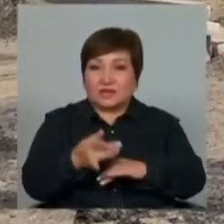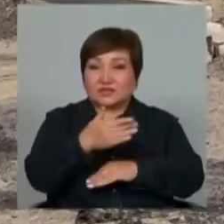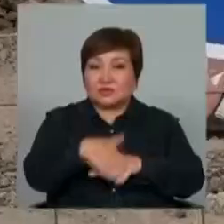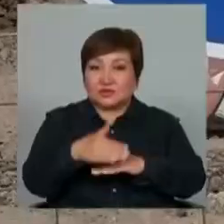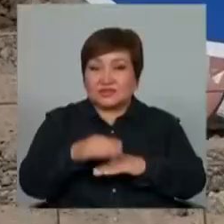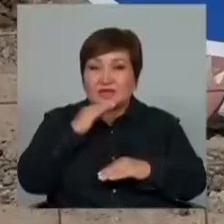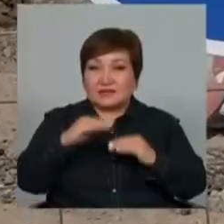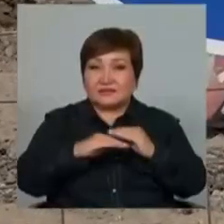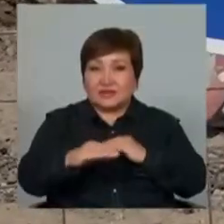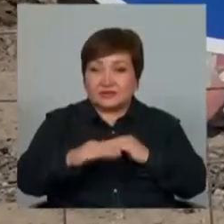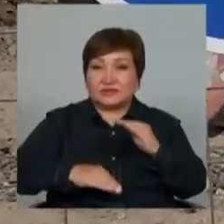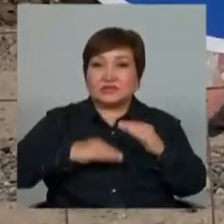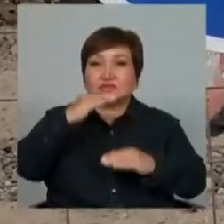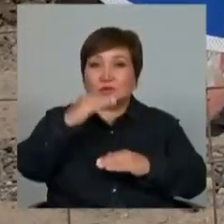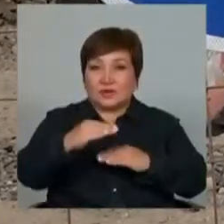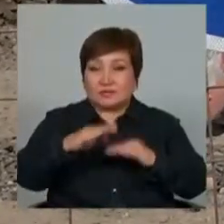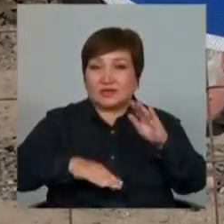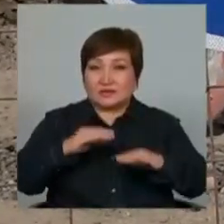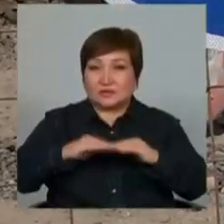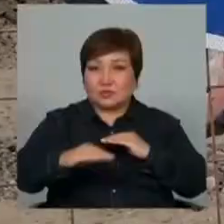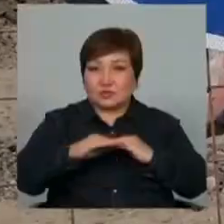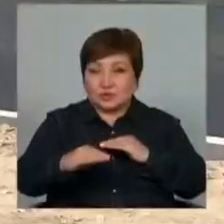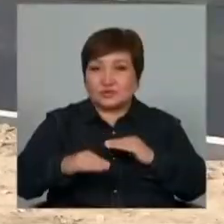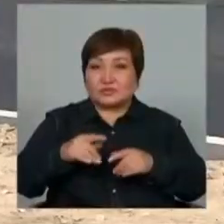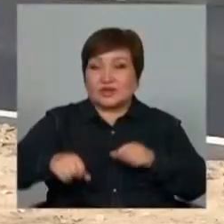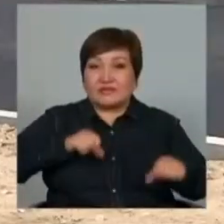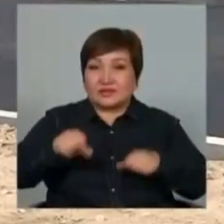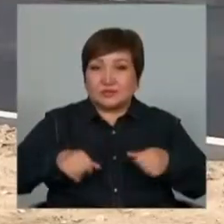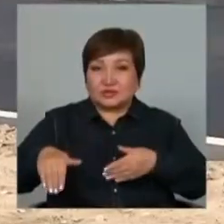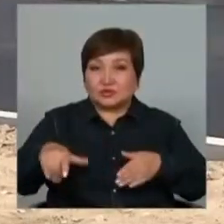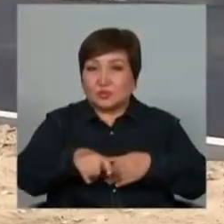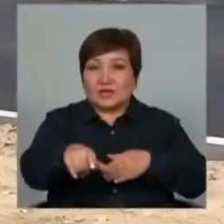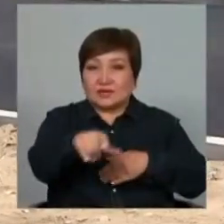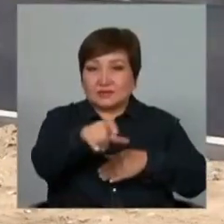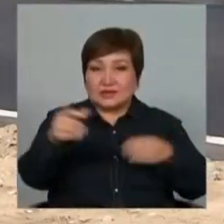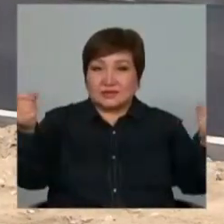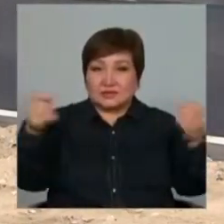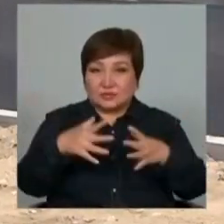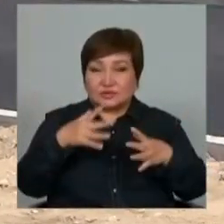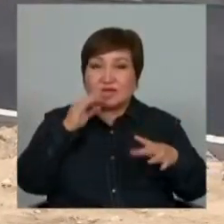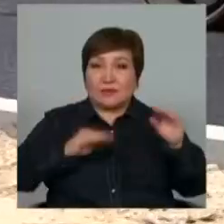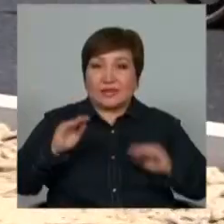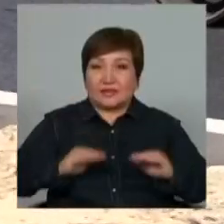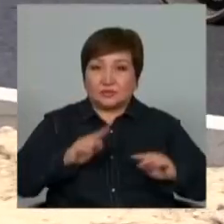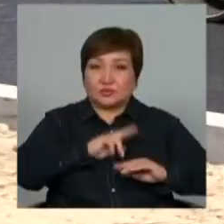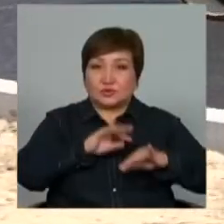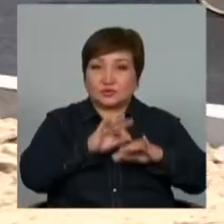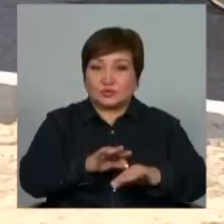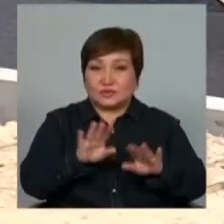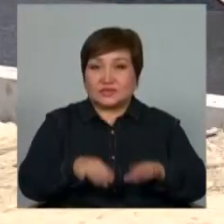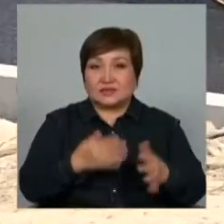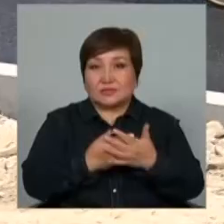асфальттың жоғарғы қабатын төсеу, жаяу жүргіншілер мен велосипед жолдарына жарық жүйесін орнату, абаттандыру жұмыстары жүруде. Нысан